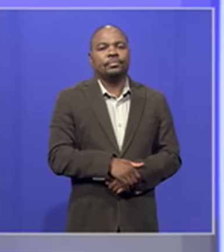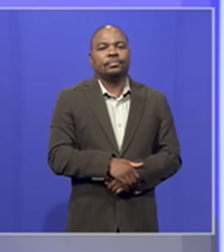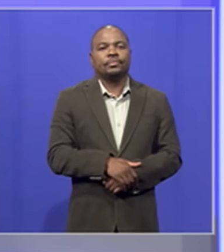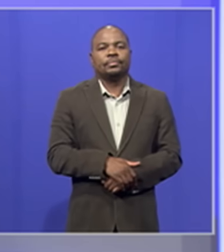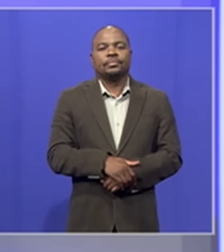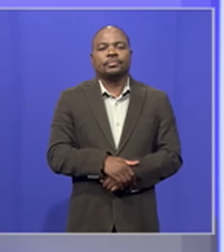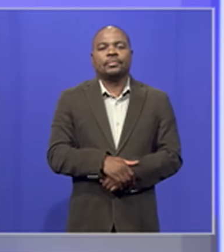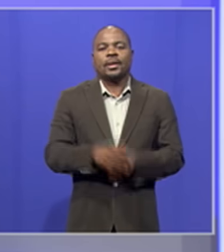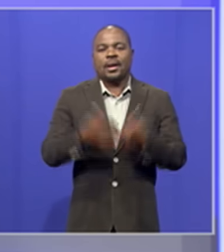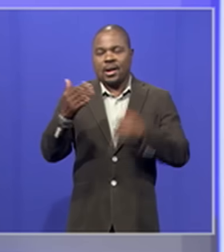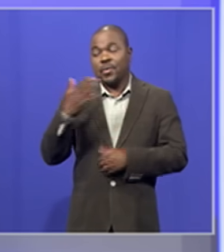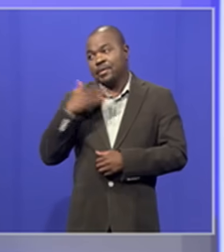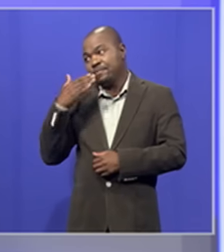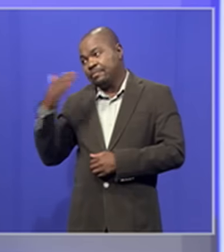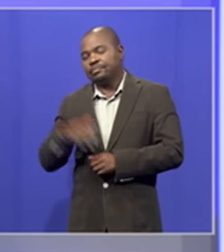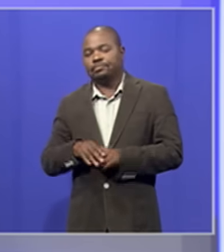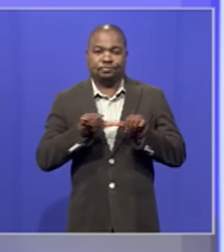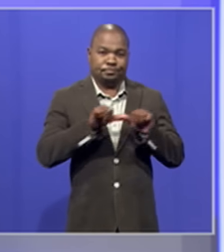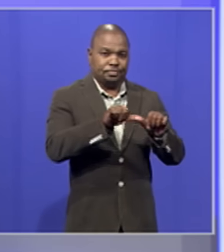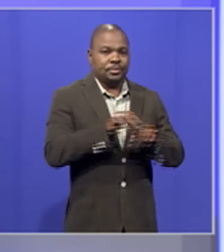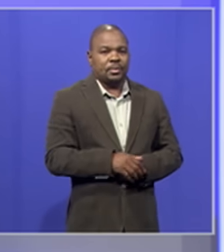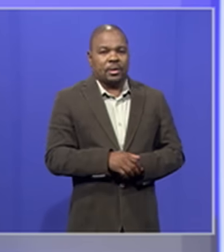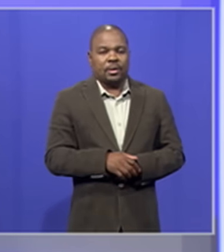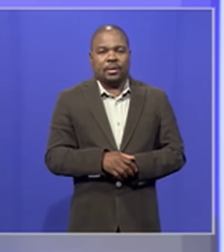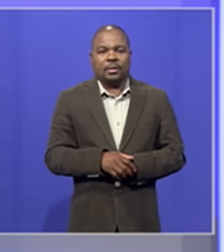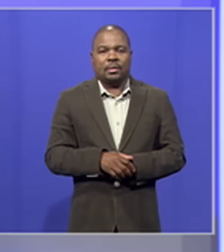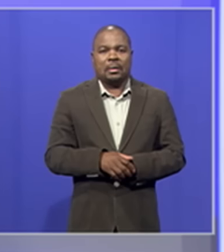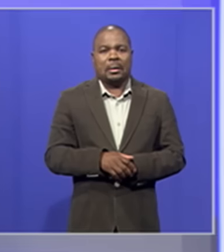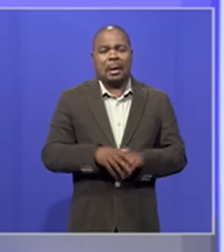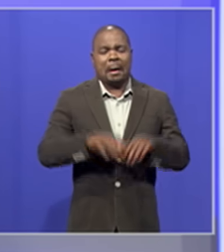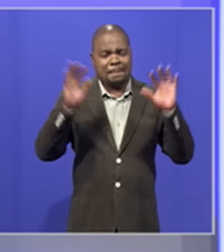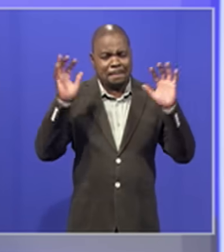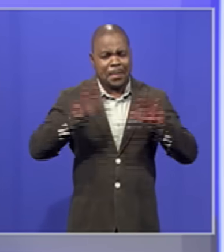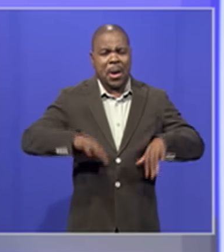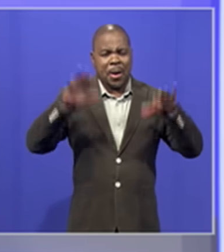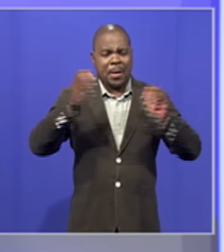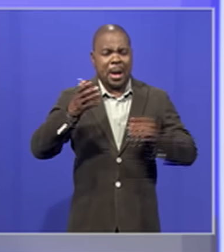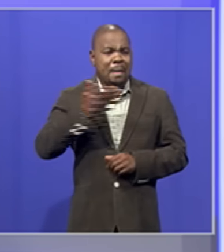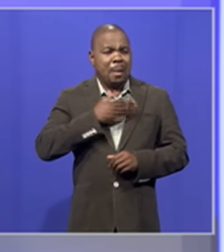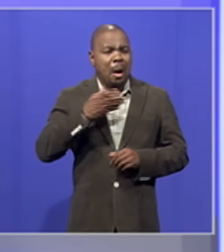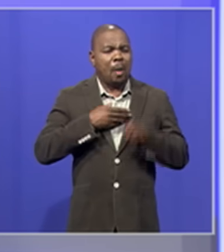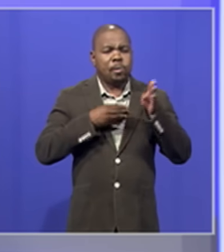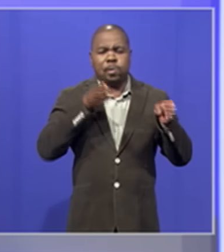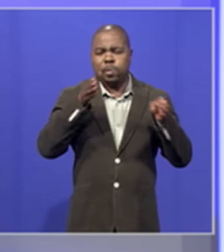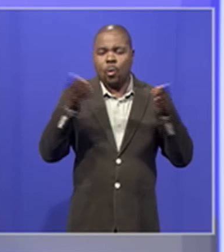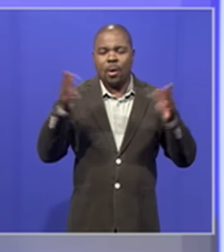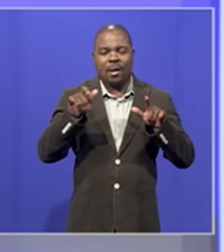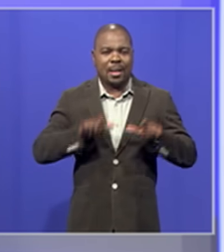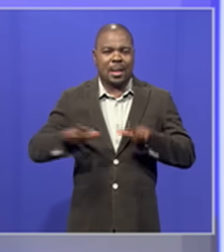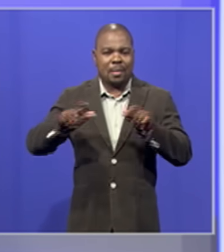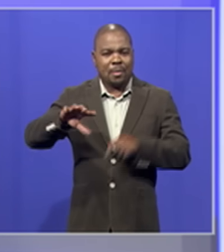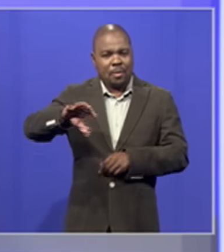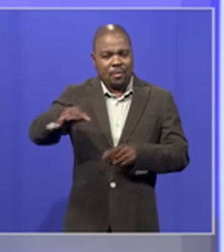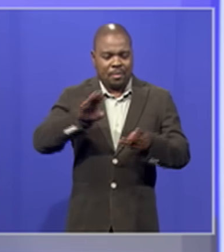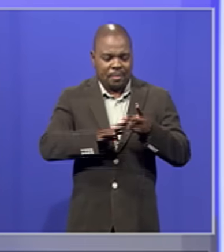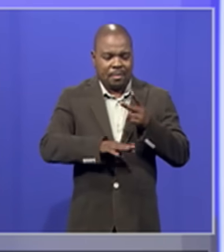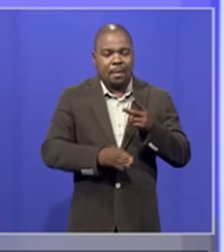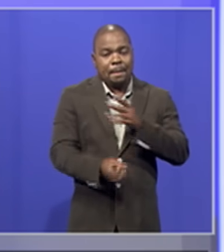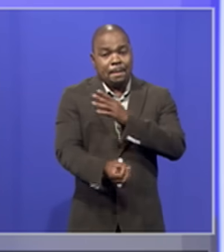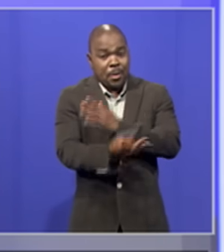Re mo leboga ka ona mogo re gatela pele ka tša gore go sa le bjalo gare ga dipula tšeo tša matlorotloro tšeo di hlasetšego province ya Limpopo le